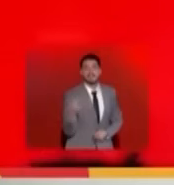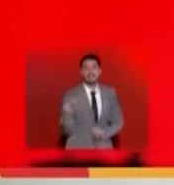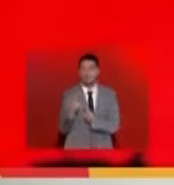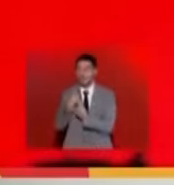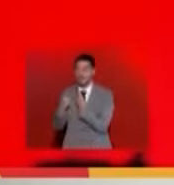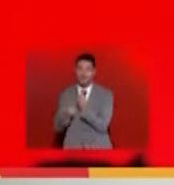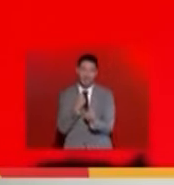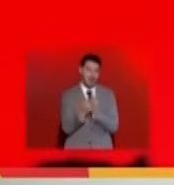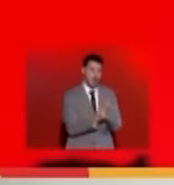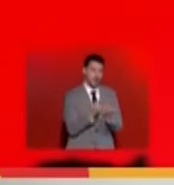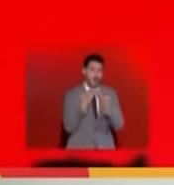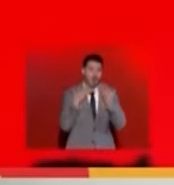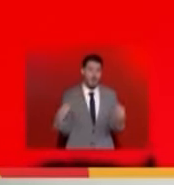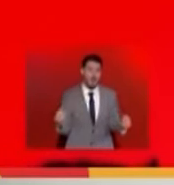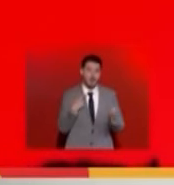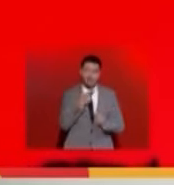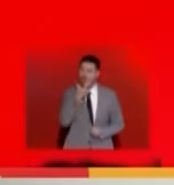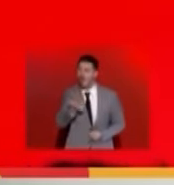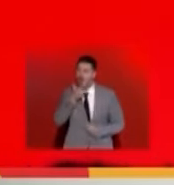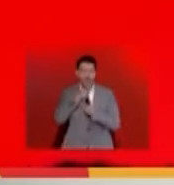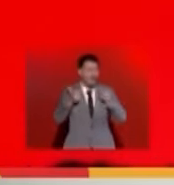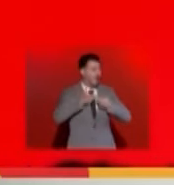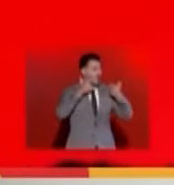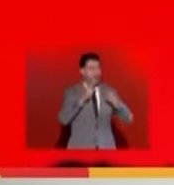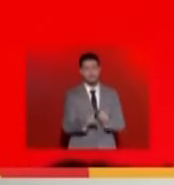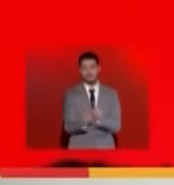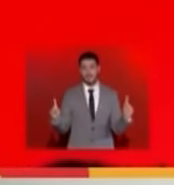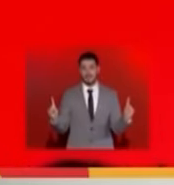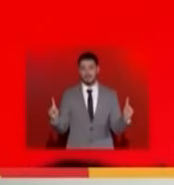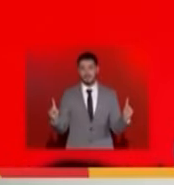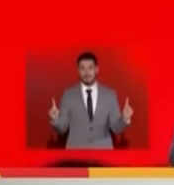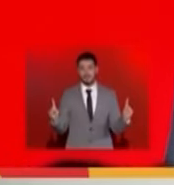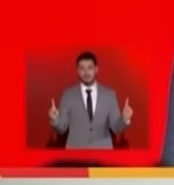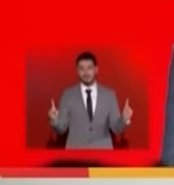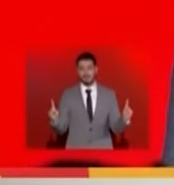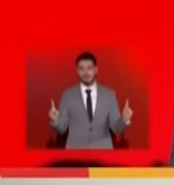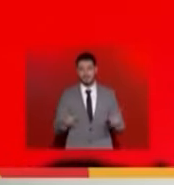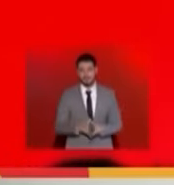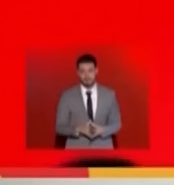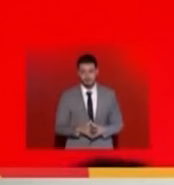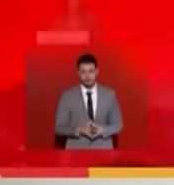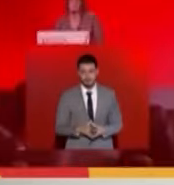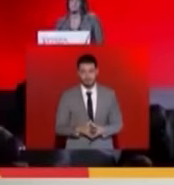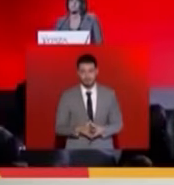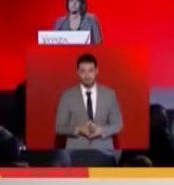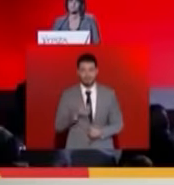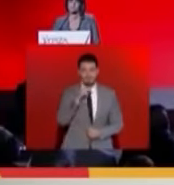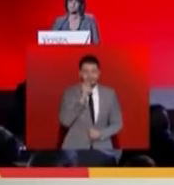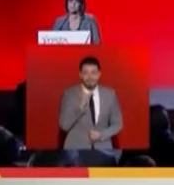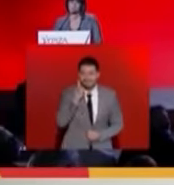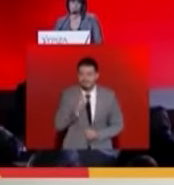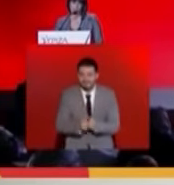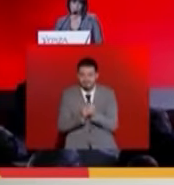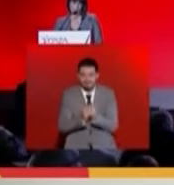θα καταλήξει ο Κασελάκης. Κατά τη δική μου εκτίμηση, δεν έχει καμία ελπίδα ο Κασελάκης να εκφράσει αριστερούς ψηφοφόρους. Αλλά επειδή στην Ελλάδα έχουμε